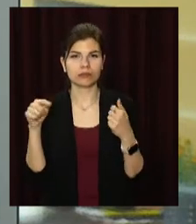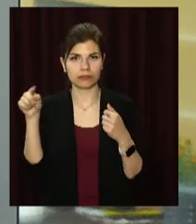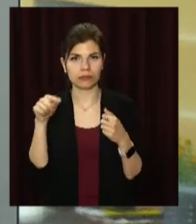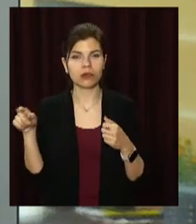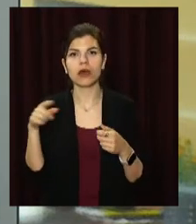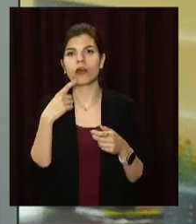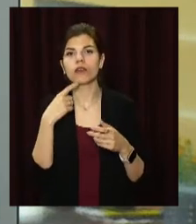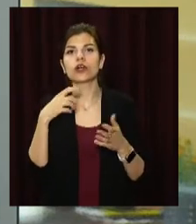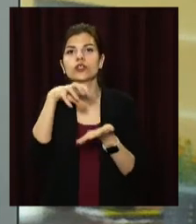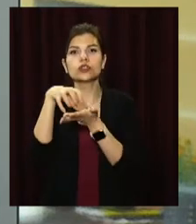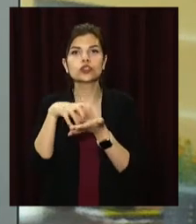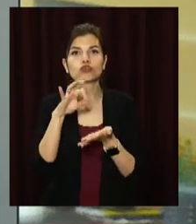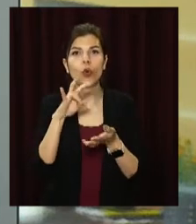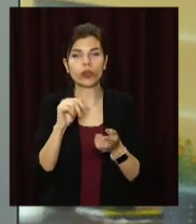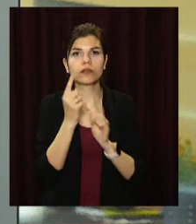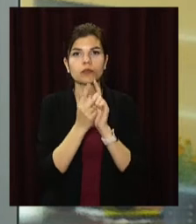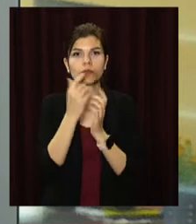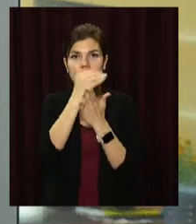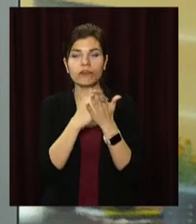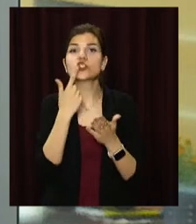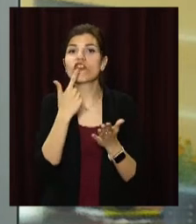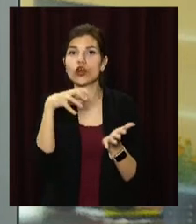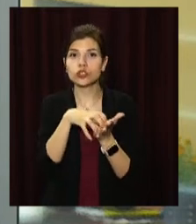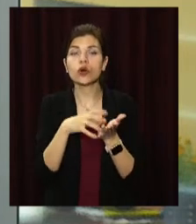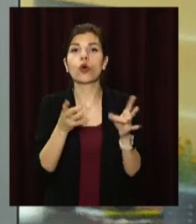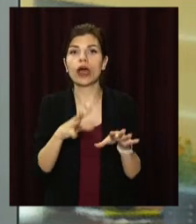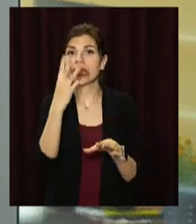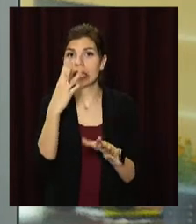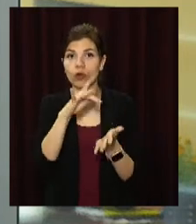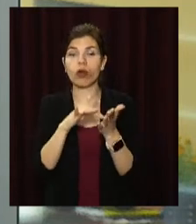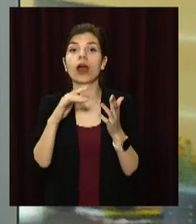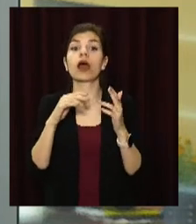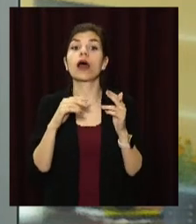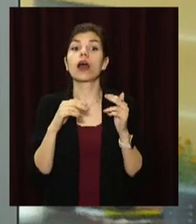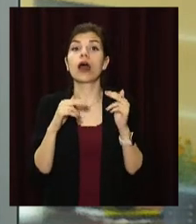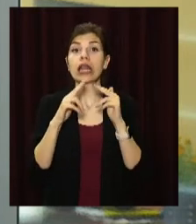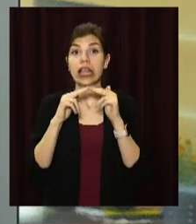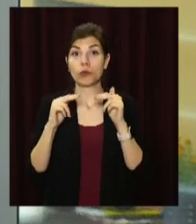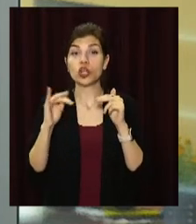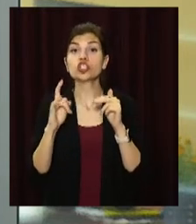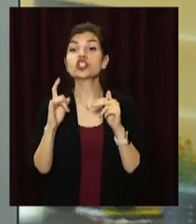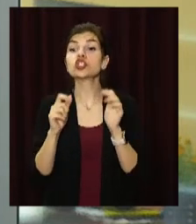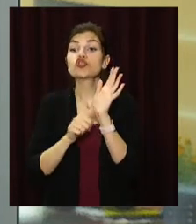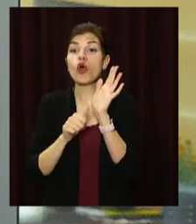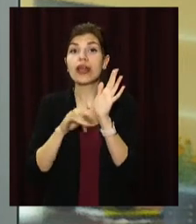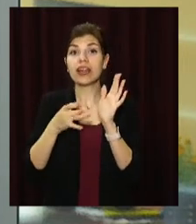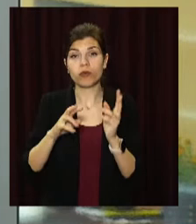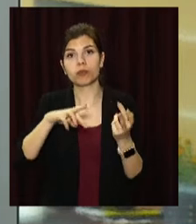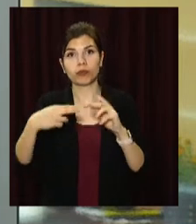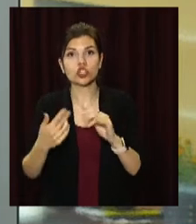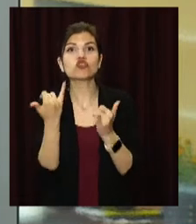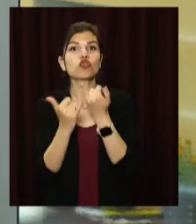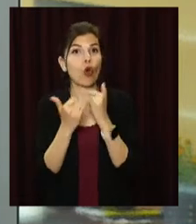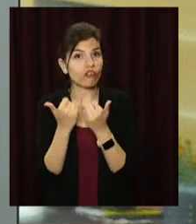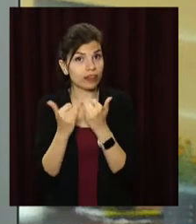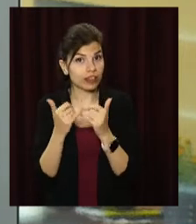зони епідеміологічної небезпеки. У червоній залишаються три регіони. Дніпропетровщина із 6 травня перефарбована в жовтий.